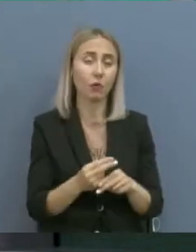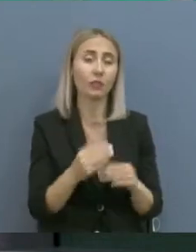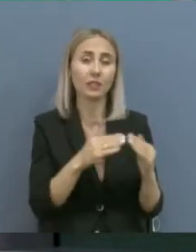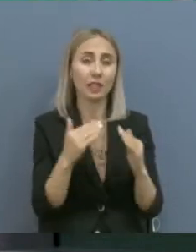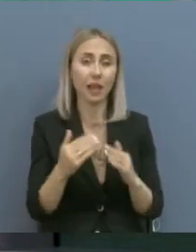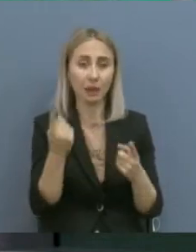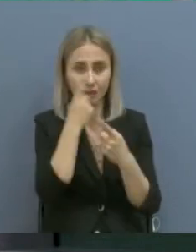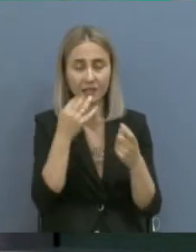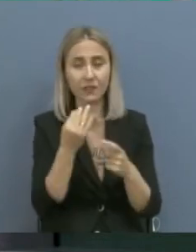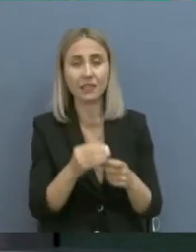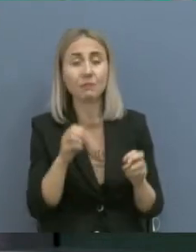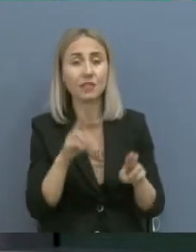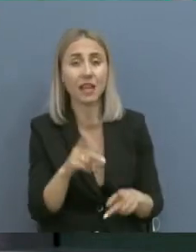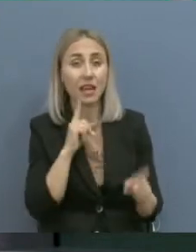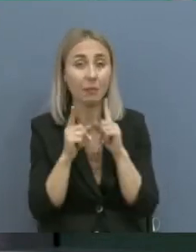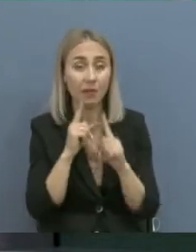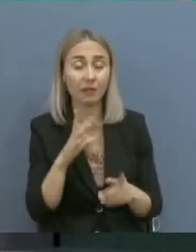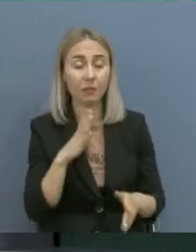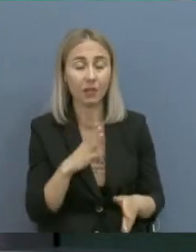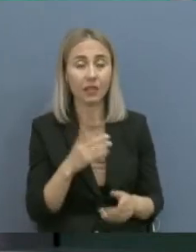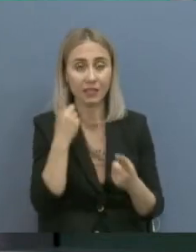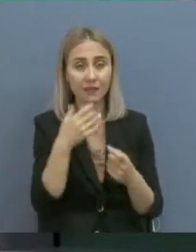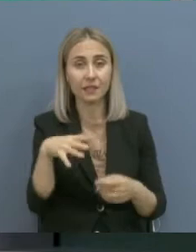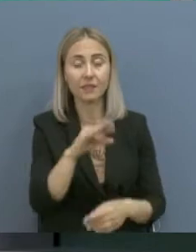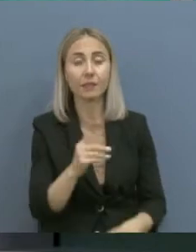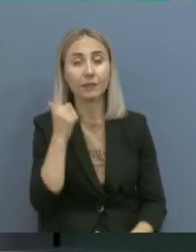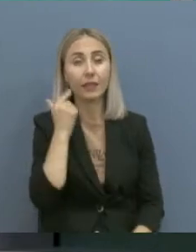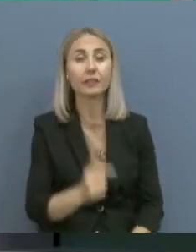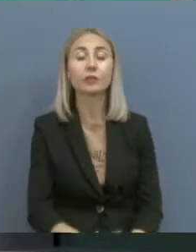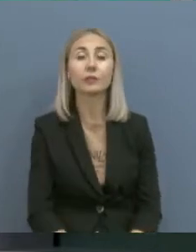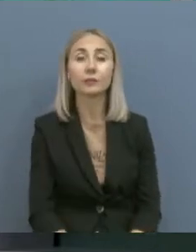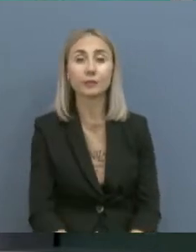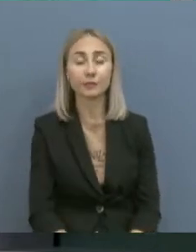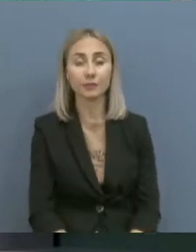жөндеуден өтпек. Бұл туралы арнайы өткен брифинг барысында мәлім болды.